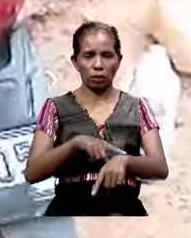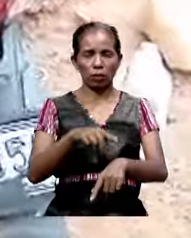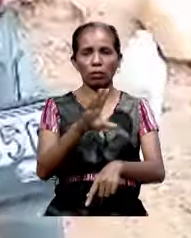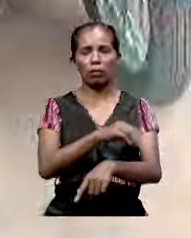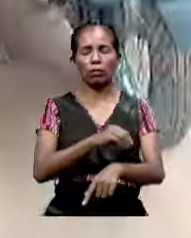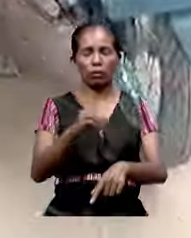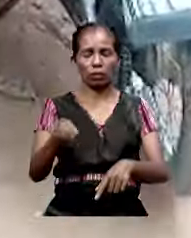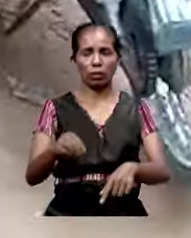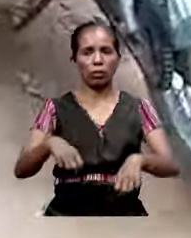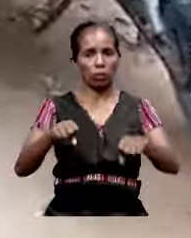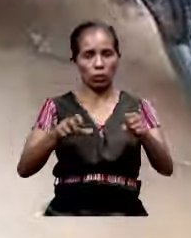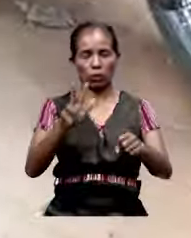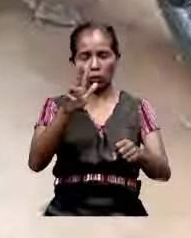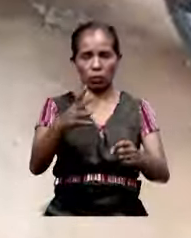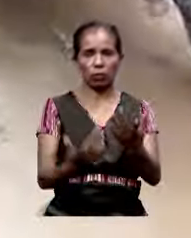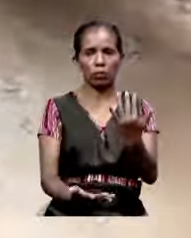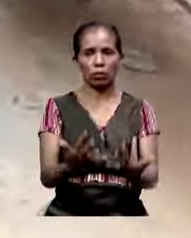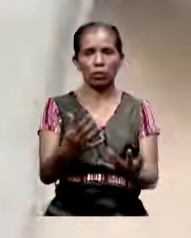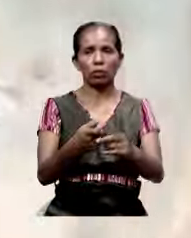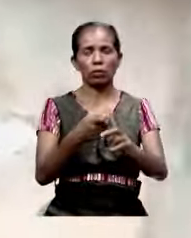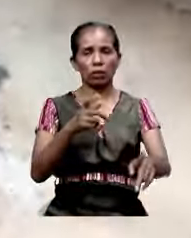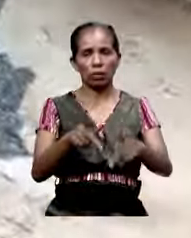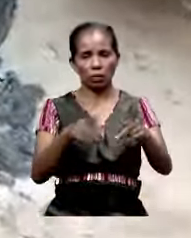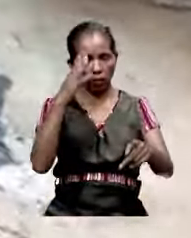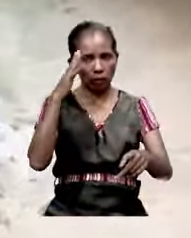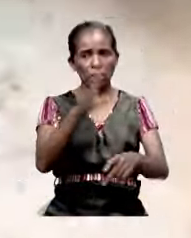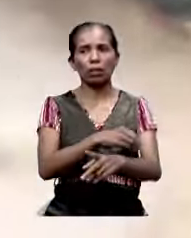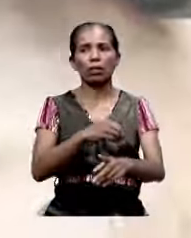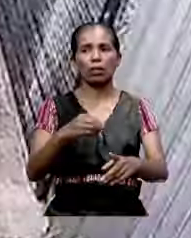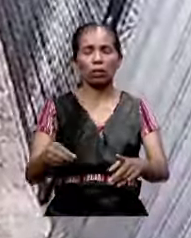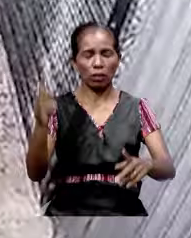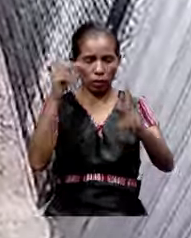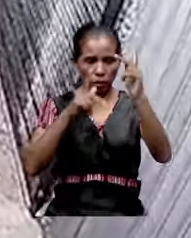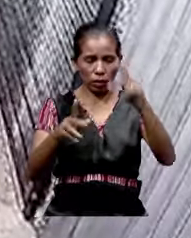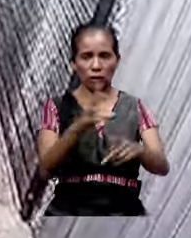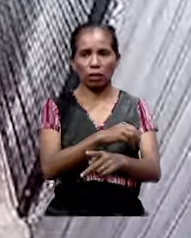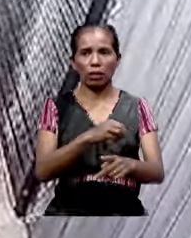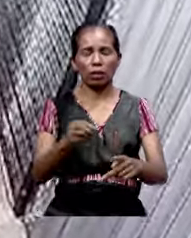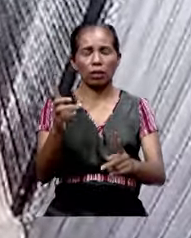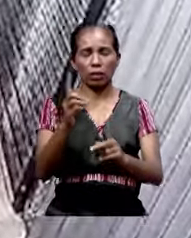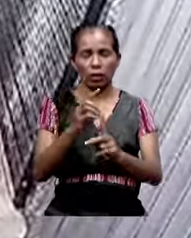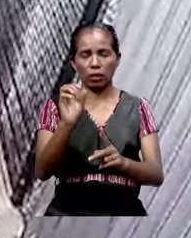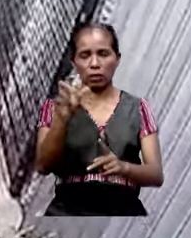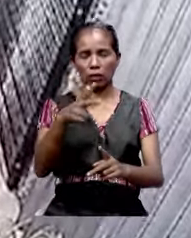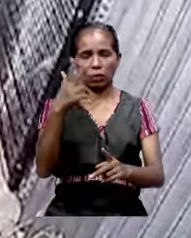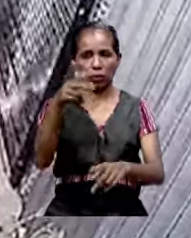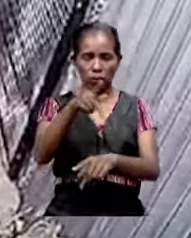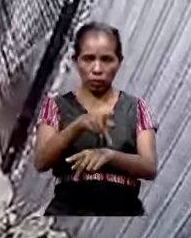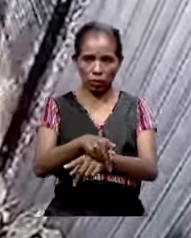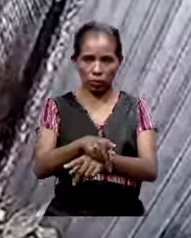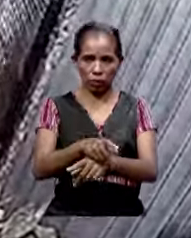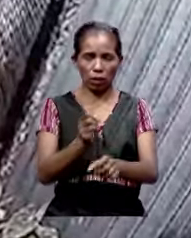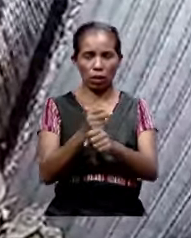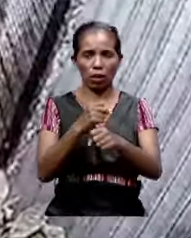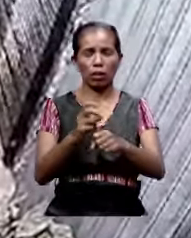nebe resulta motorizada tolo retan suno husi ema desconhecido, nomos caso mandarin acontece e loro sono esen tolo kalan, hodi